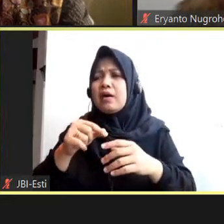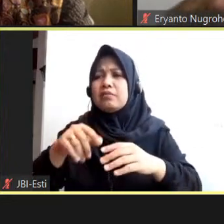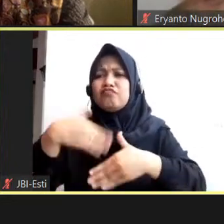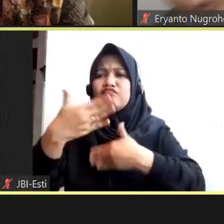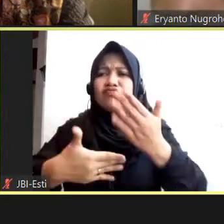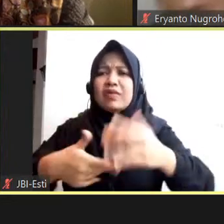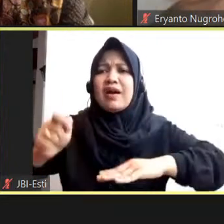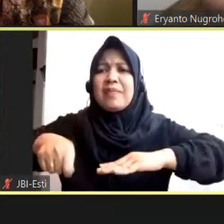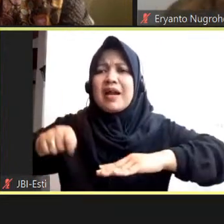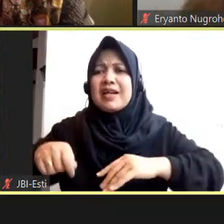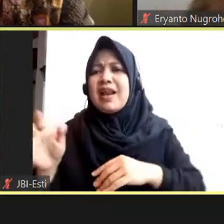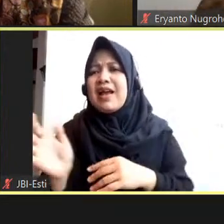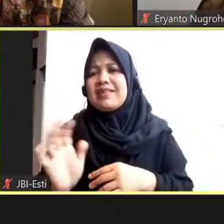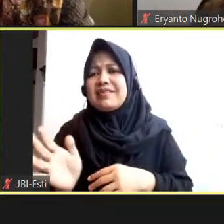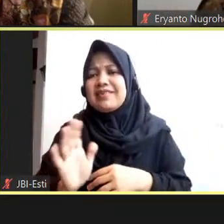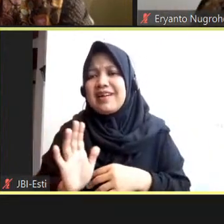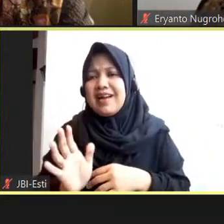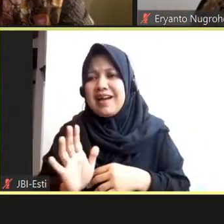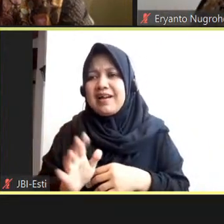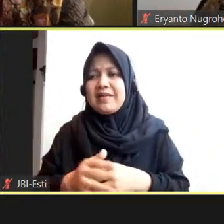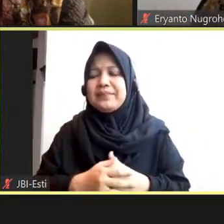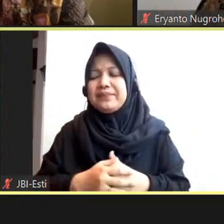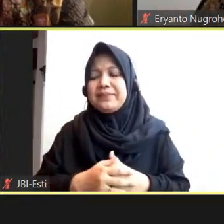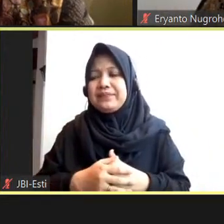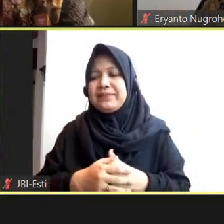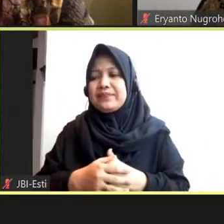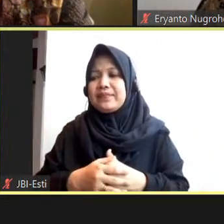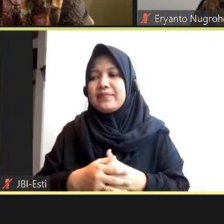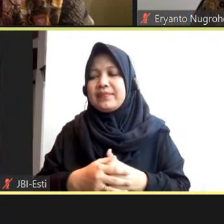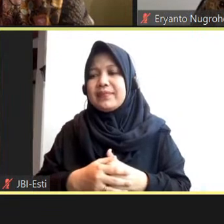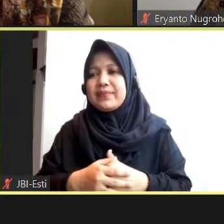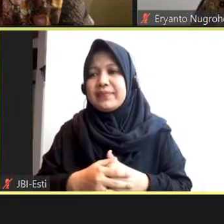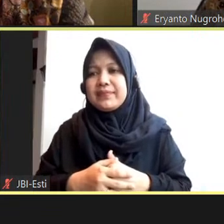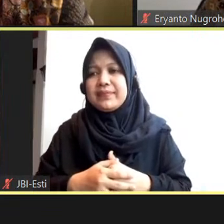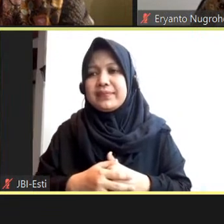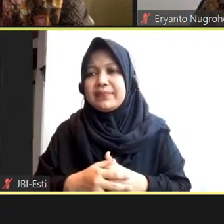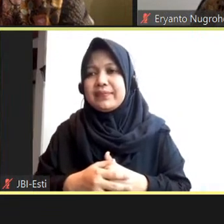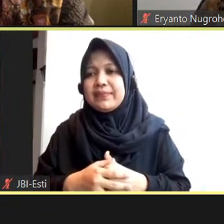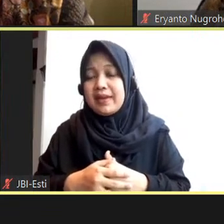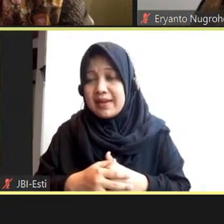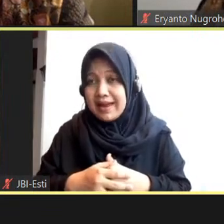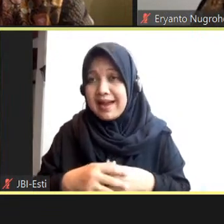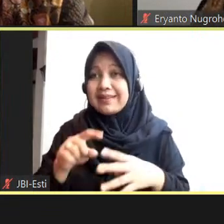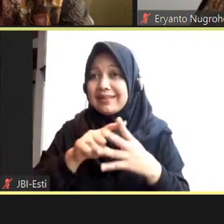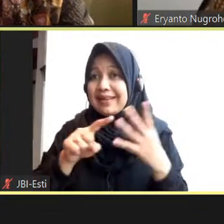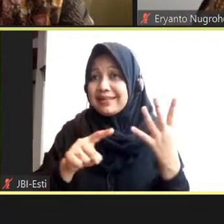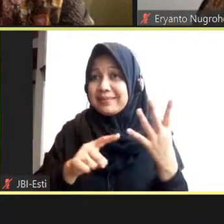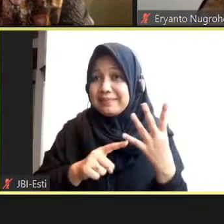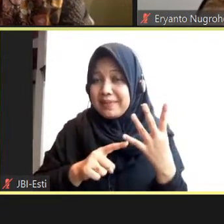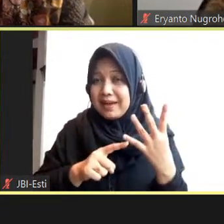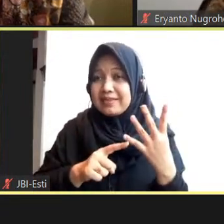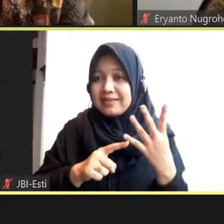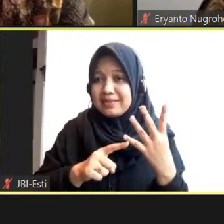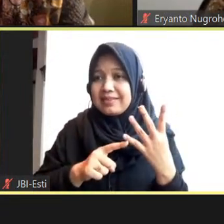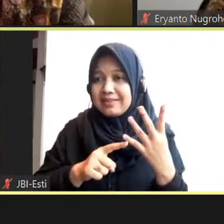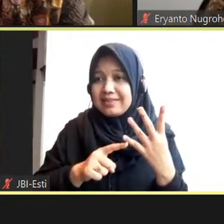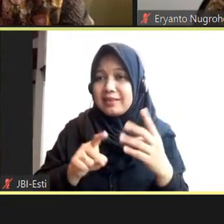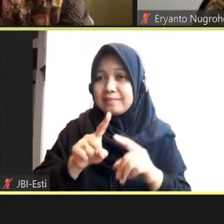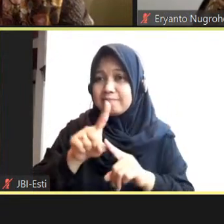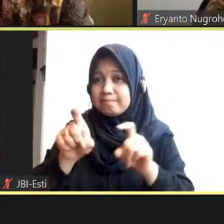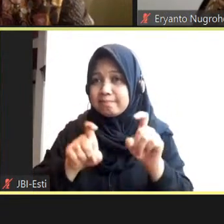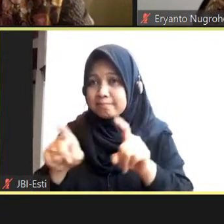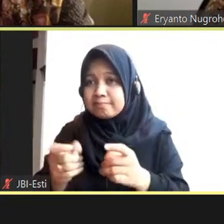yang terancam melalui kanal-kanal digital. Yaitu untuk empat pertanyaan di termin pertama, silakan